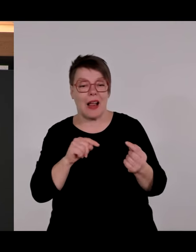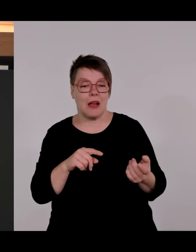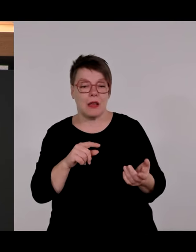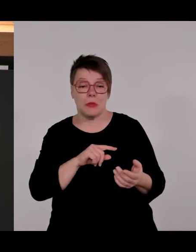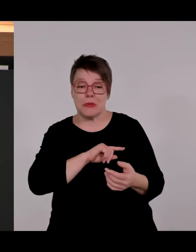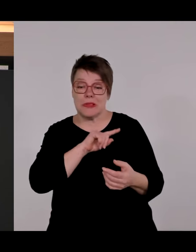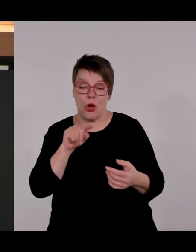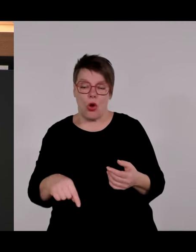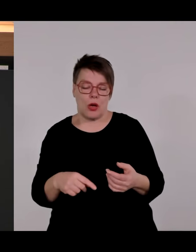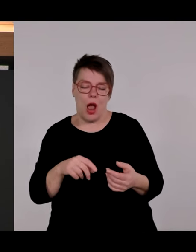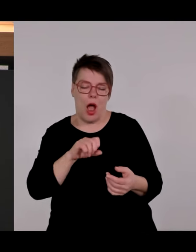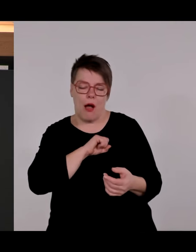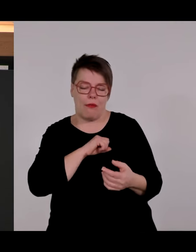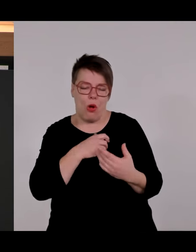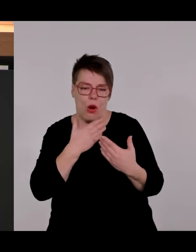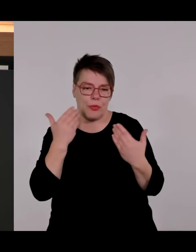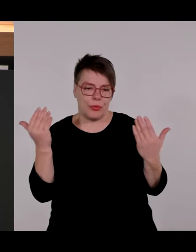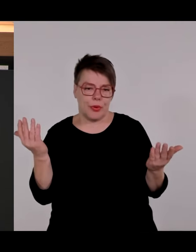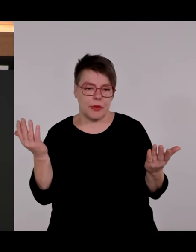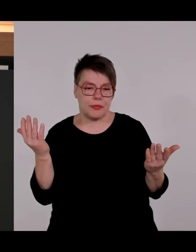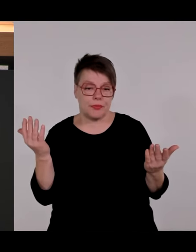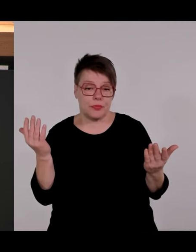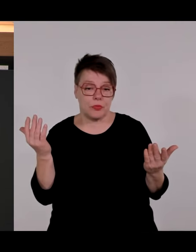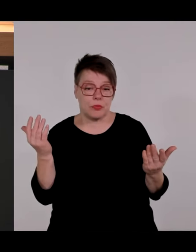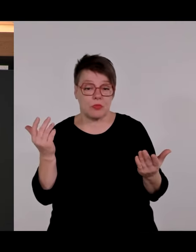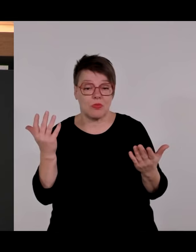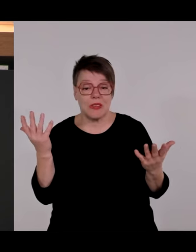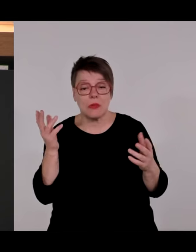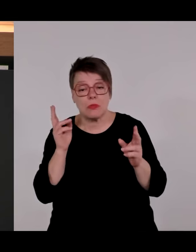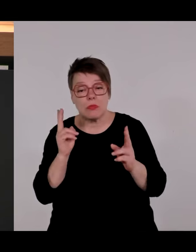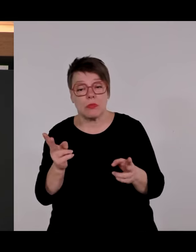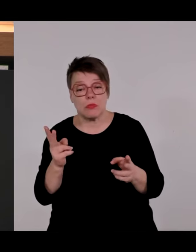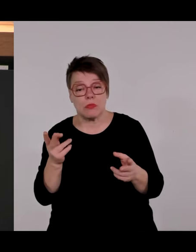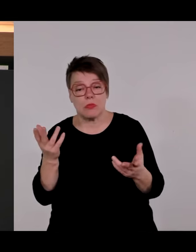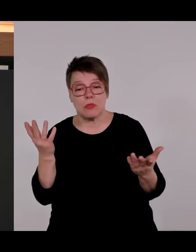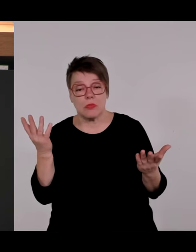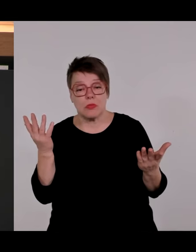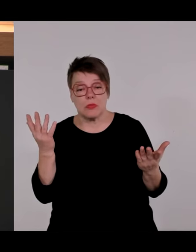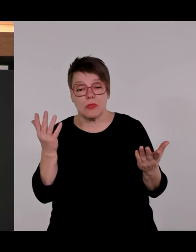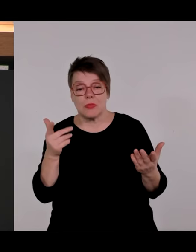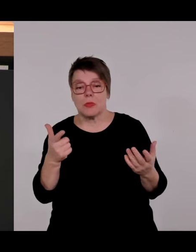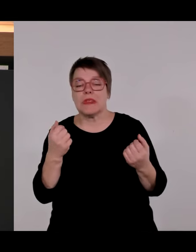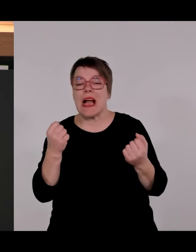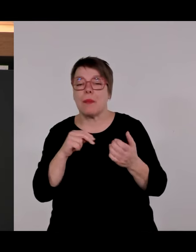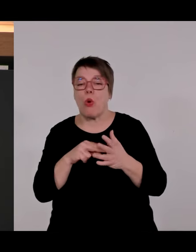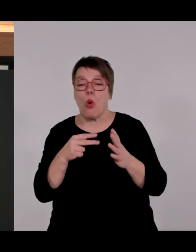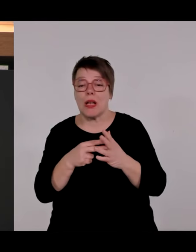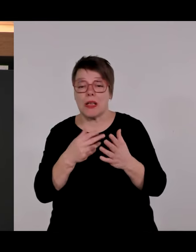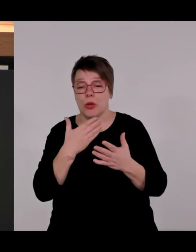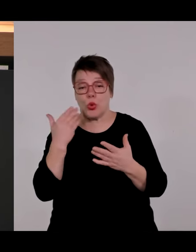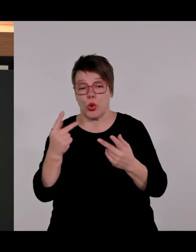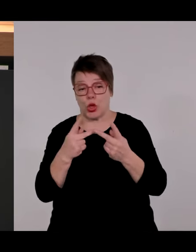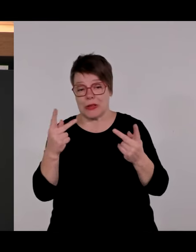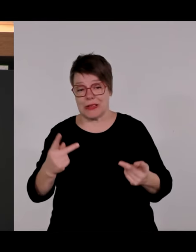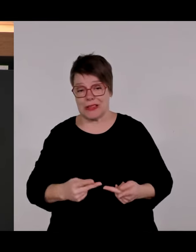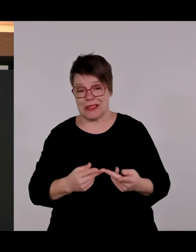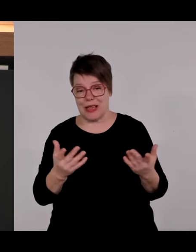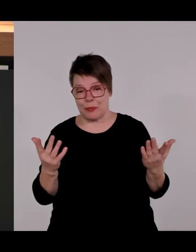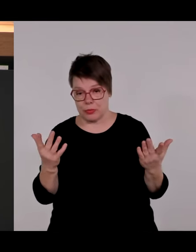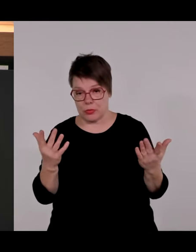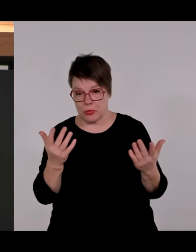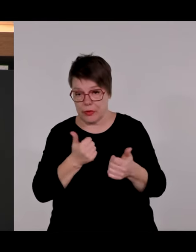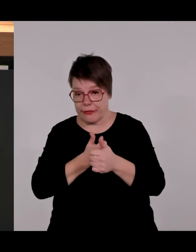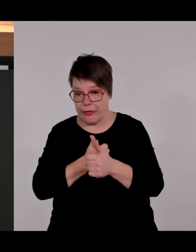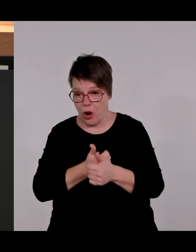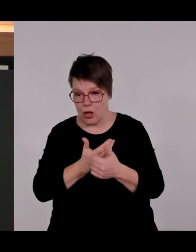den Menschen nicht nur rund um den Girlie Angst macht. Aber selbst wenn dieser Plan aufgehen würde, wie Sie ja sagen, was ist denn